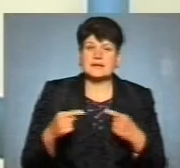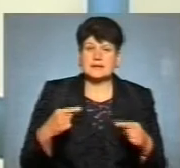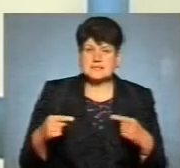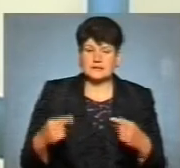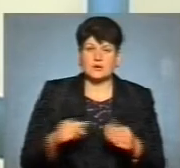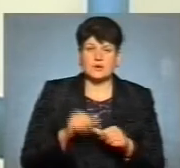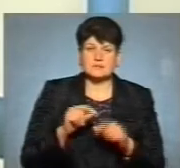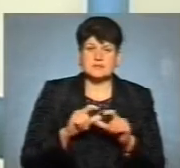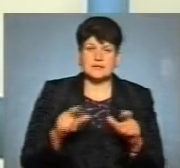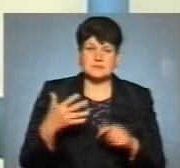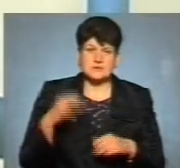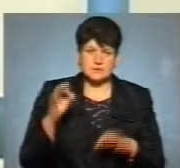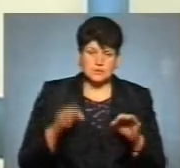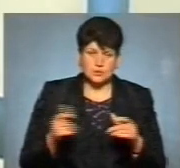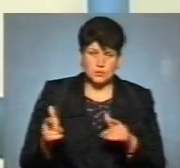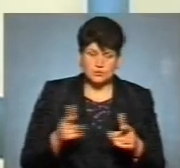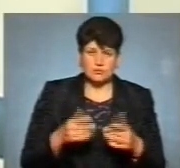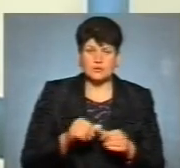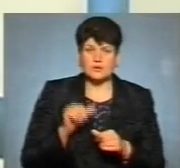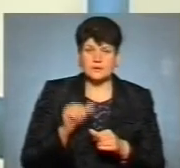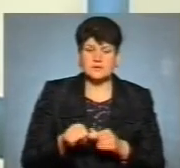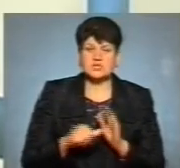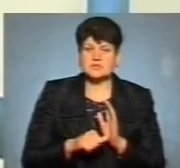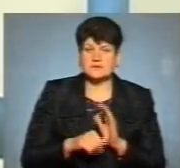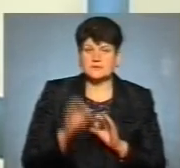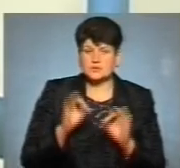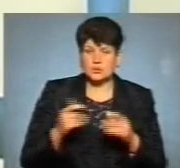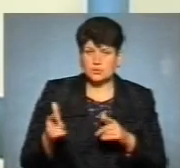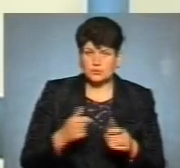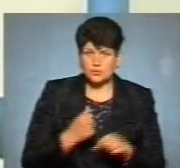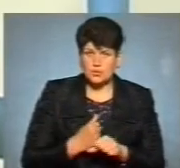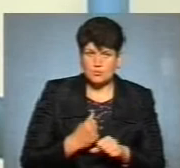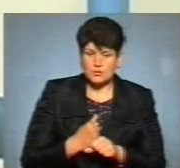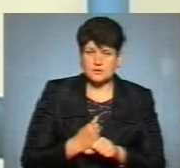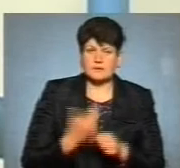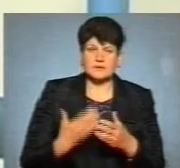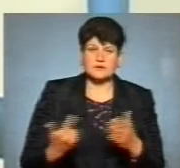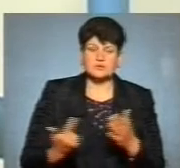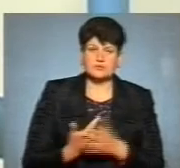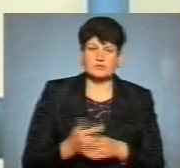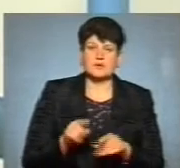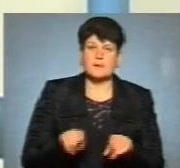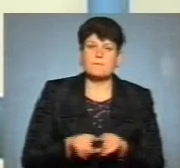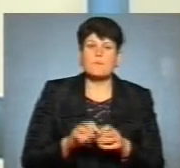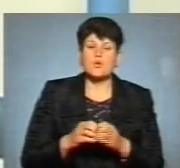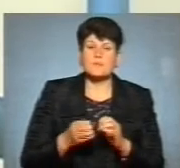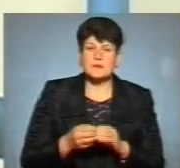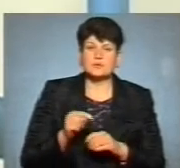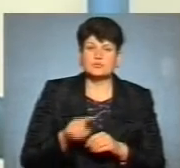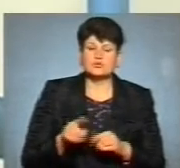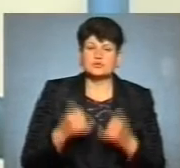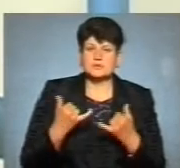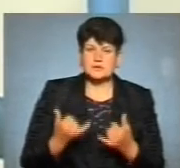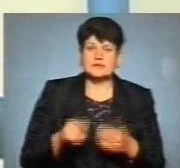заклади на 50% готові, деякі, відчули, вже на 80% готові до роботи. Але, знову ж таки, через що така проблема? Через те, що зараз у нас